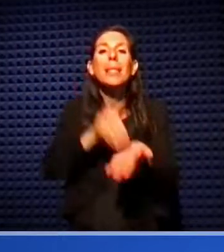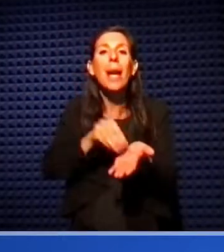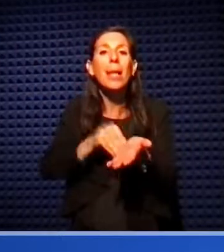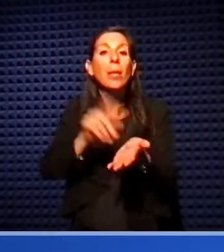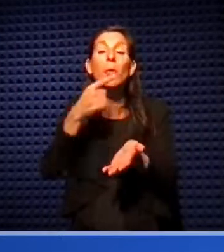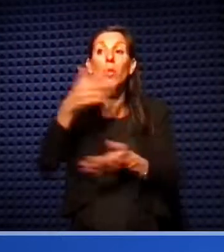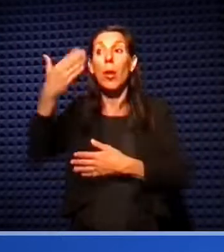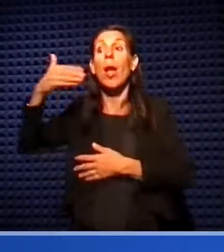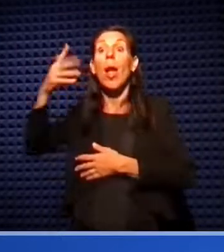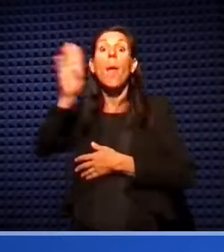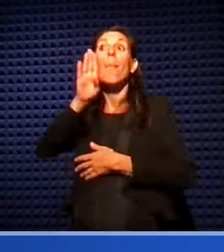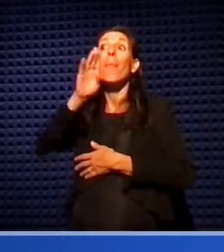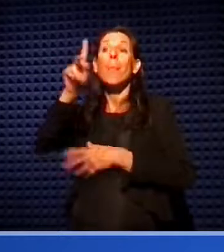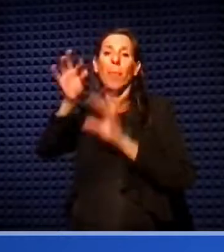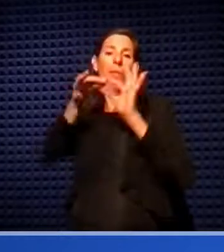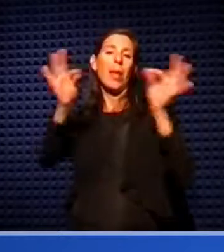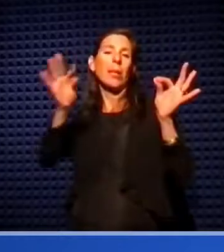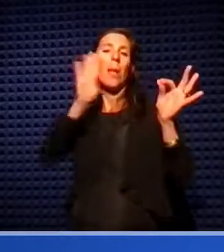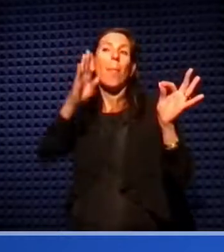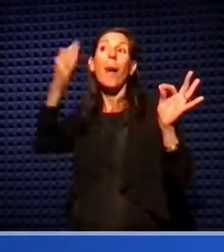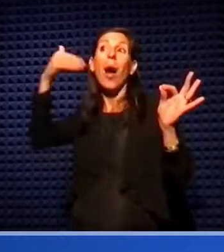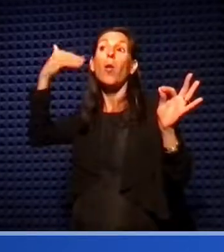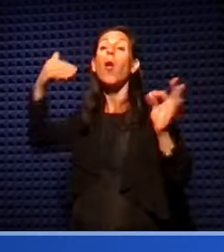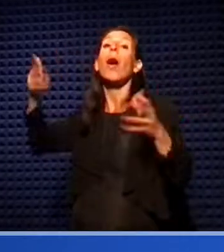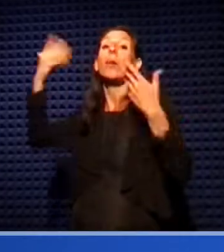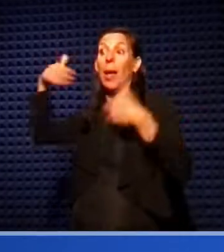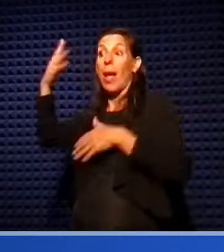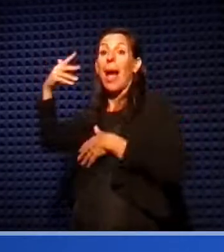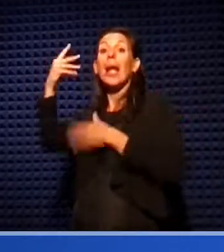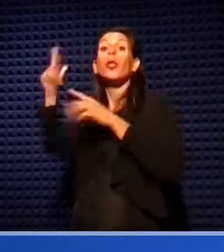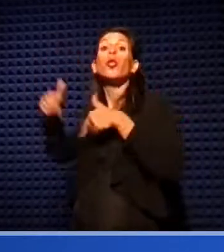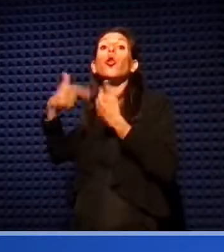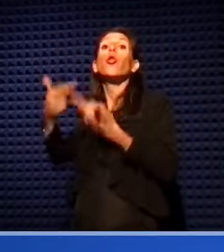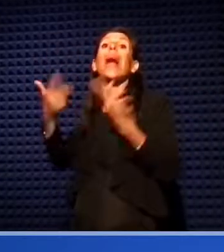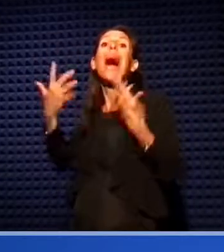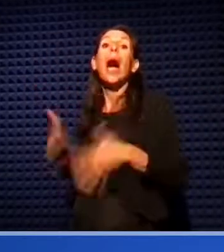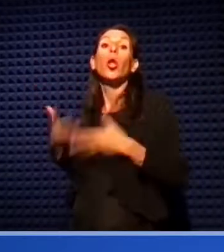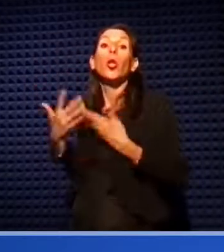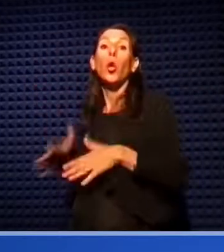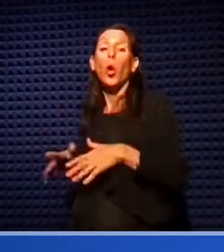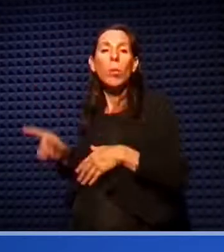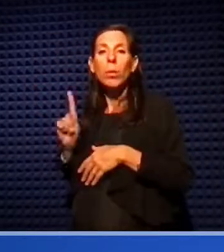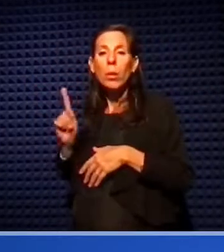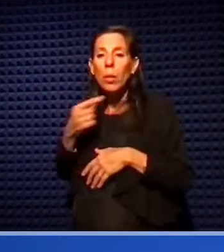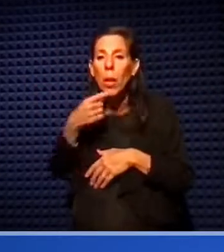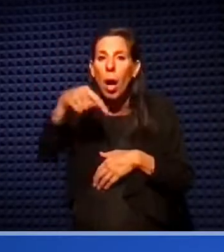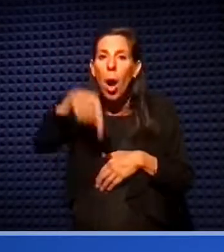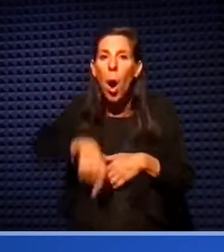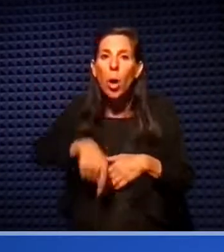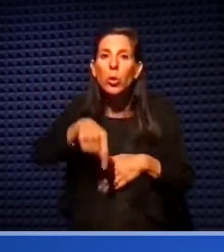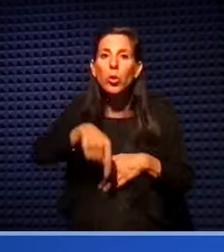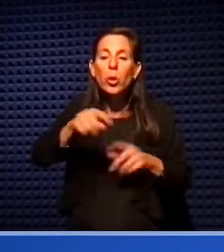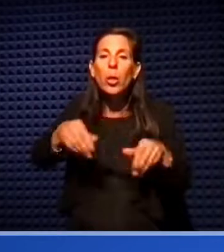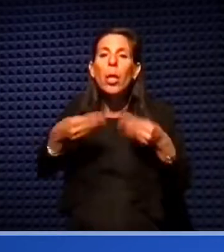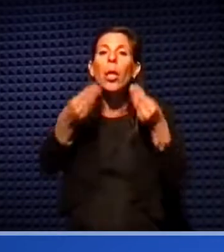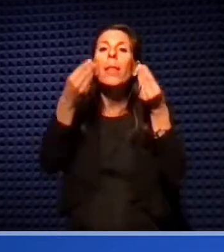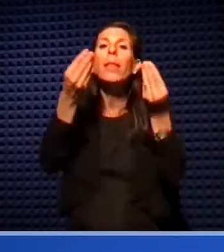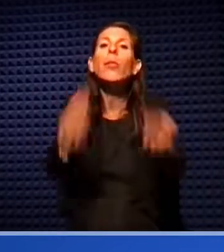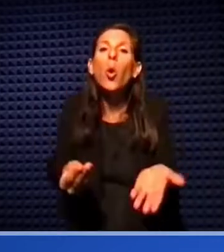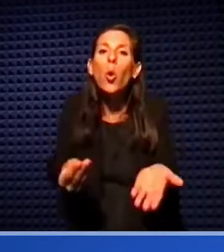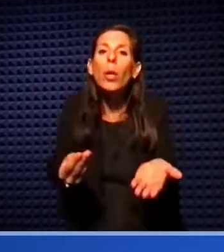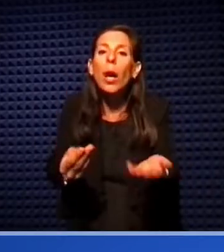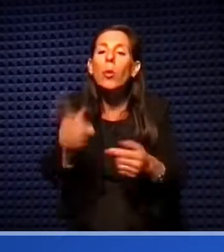እቲ ሰዲዑ ዝኸደ ወዱ ይምለስ ዝኾነ እናበለ ኣብ ልዕሊ ፓላሶ ወይ ኣብ ልዕሊ ኩርባ ደይቡ ብማዕዶ ወትሩ መንገዲ ዝጥምት